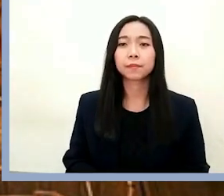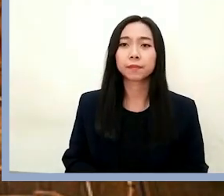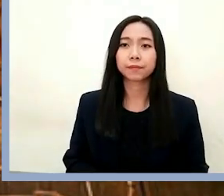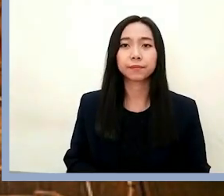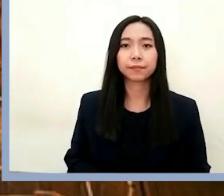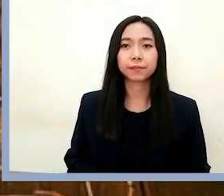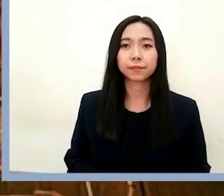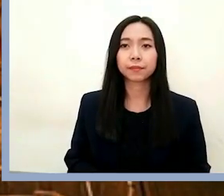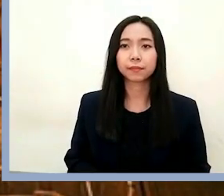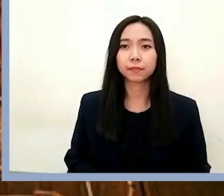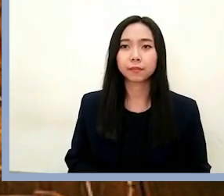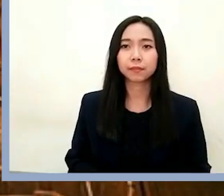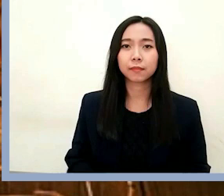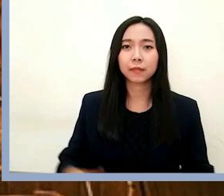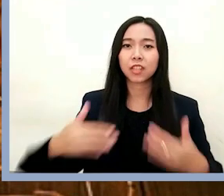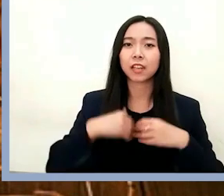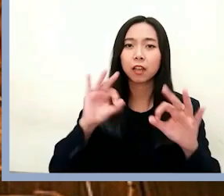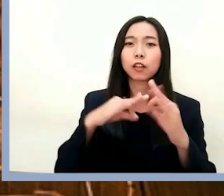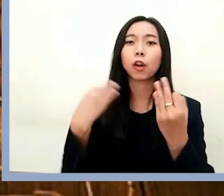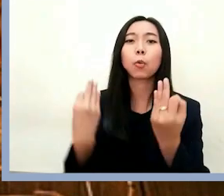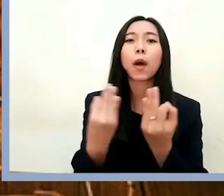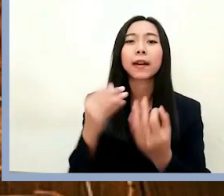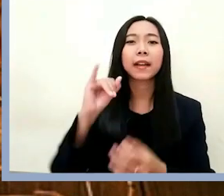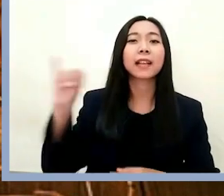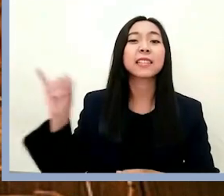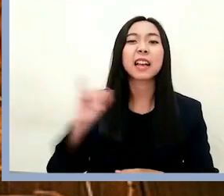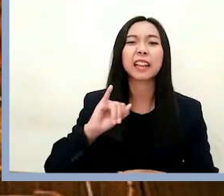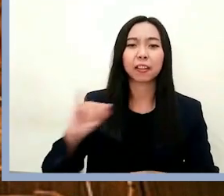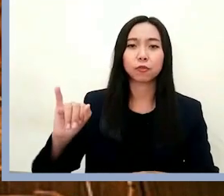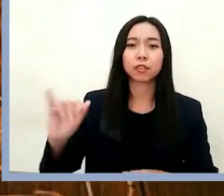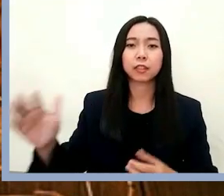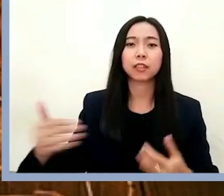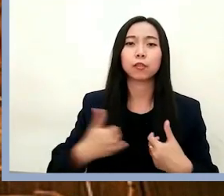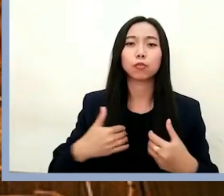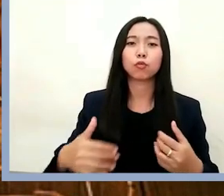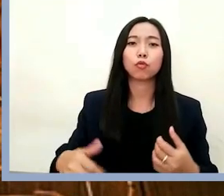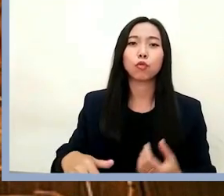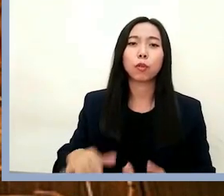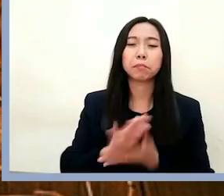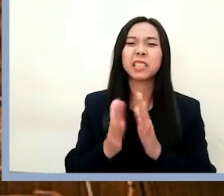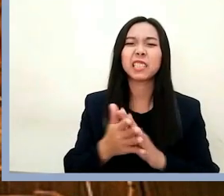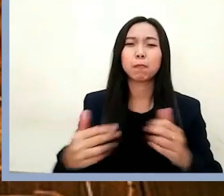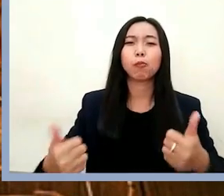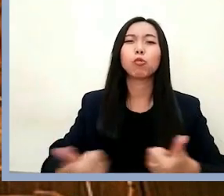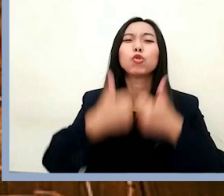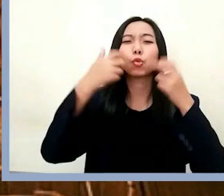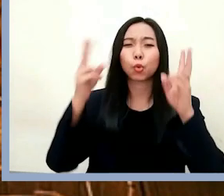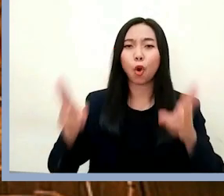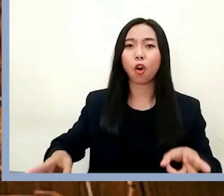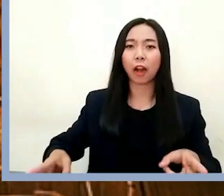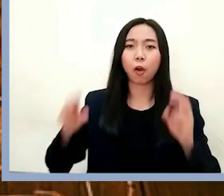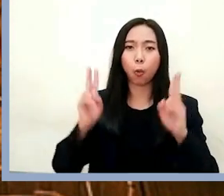dan istrinya juga akan mengalami hal yang sama saudara-saudara jemaat yang dikasihi Tuhan